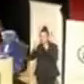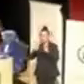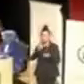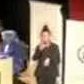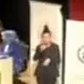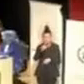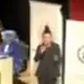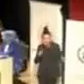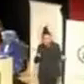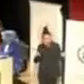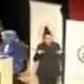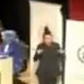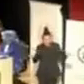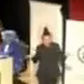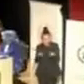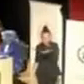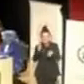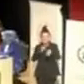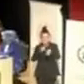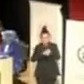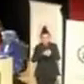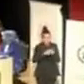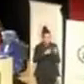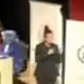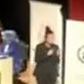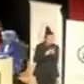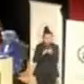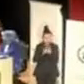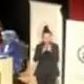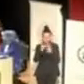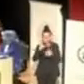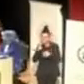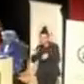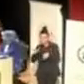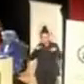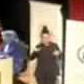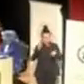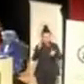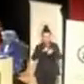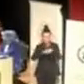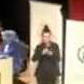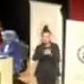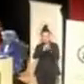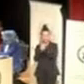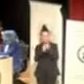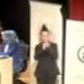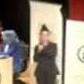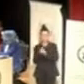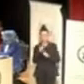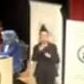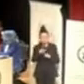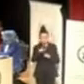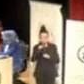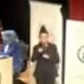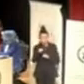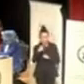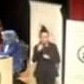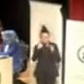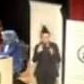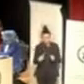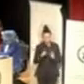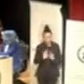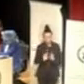bir işaretleme metinle işaret dili tercümanının eş zamanlı bir işaretlemesi söz konusu. Bu yüzden soyut